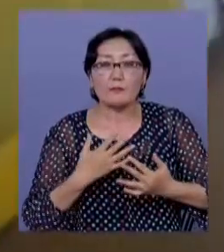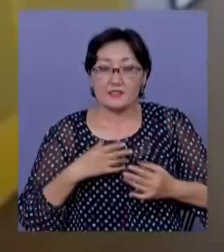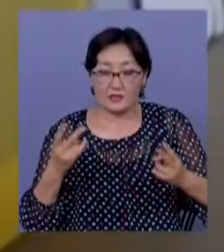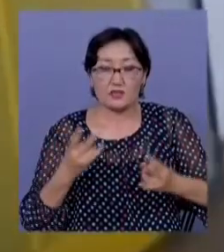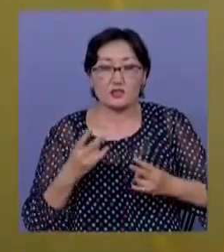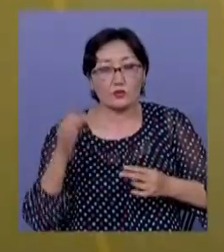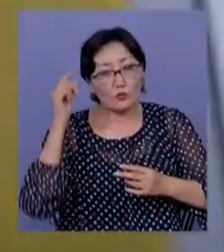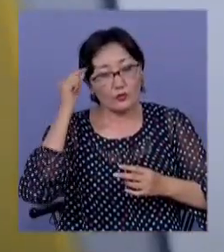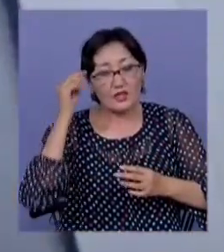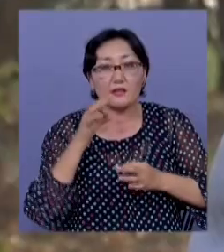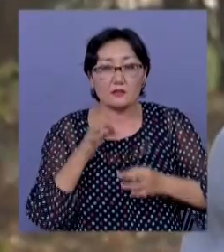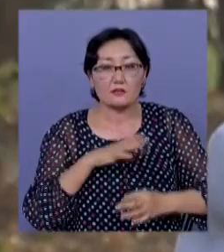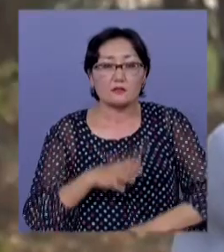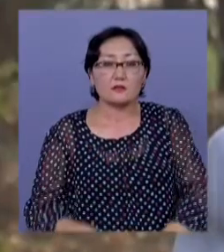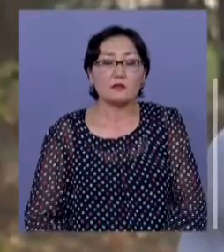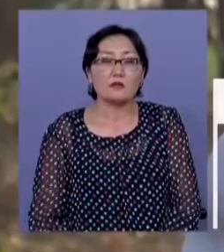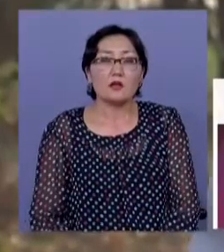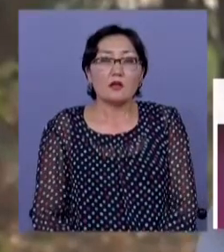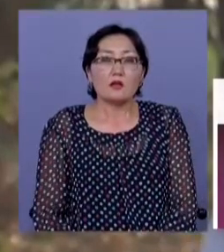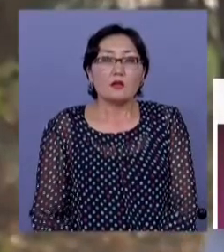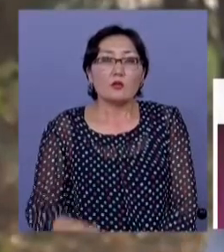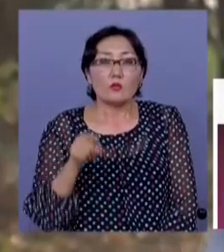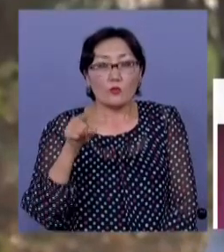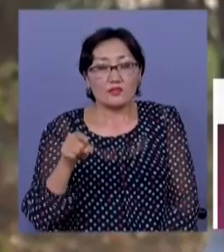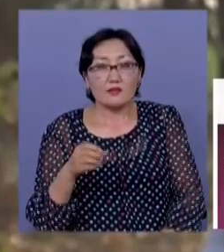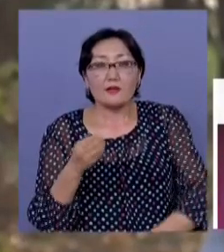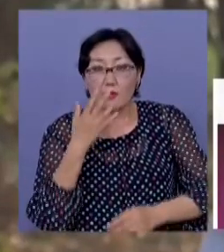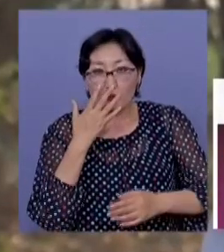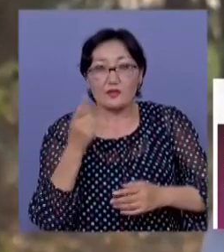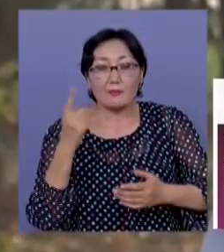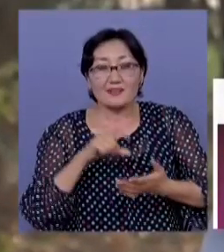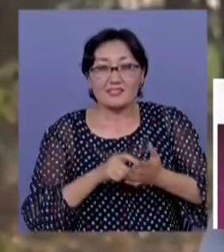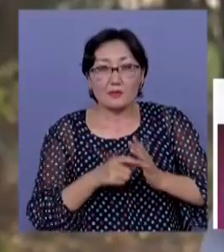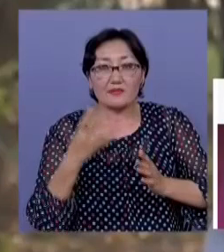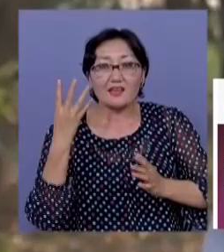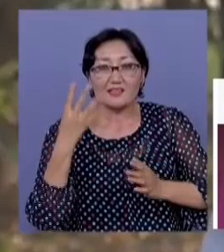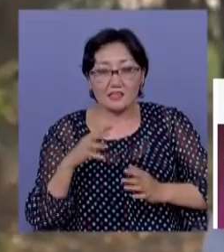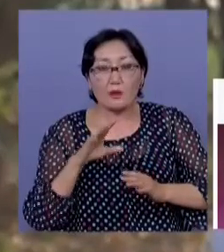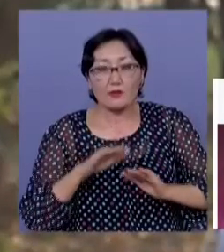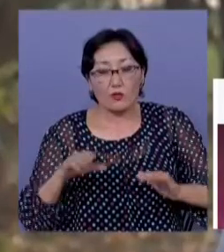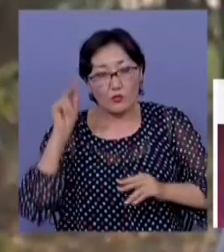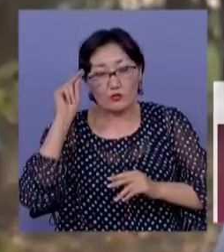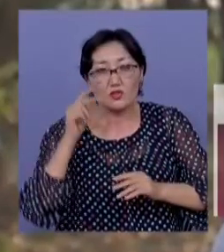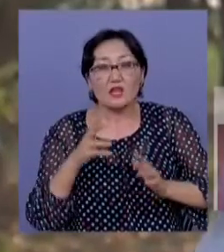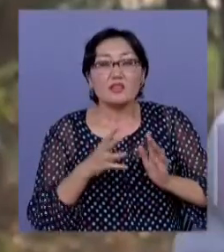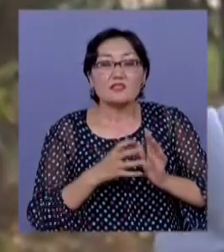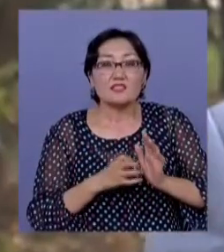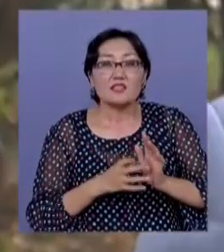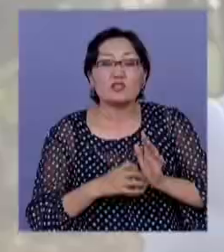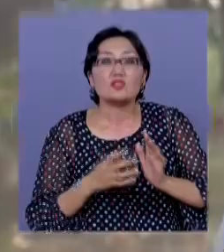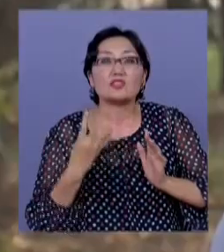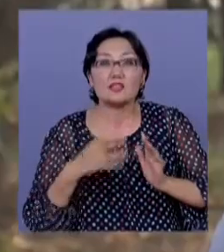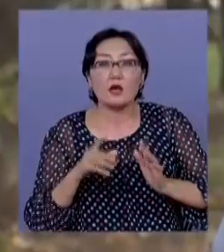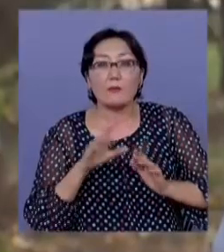деген ойда айтылды. Онда бір сыныпта 40 бала оқиды, 840 бала бүкіл мектепті тазалауға